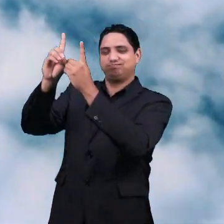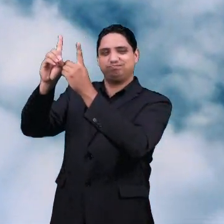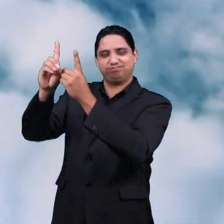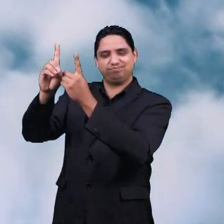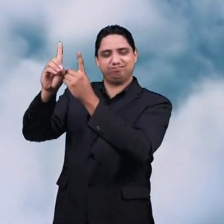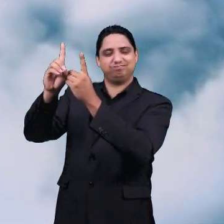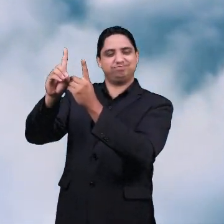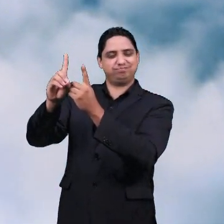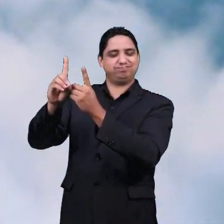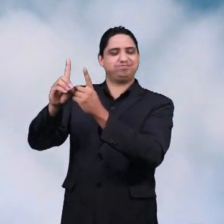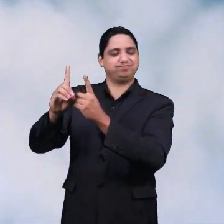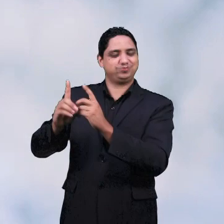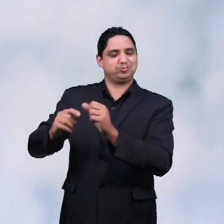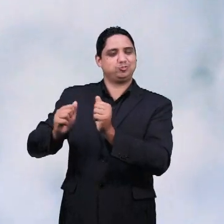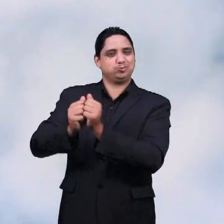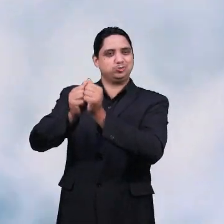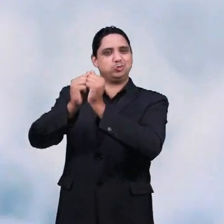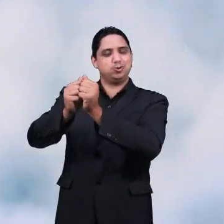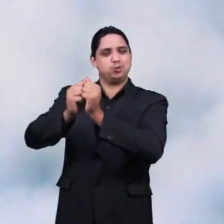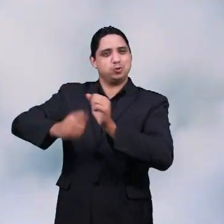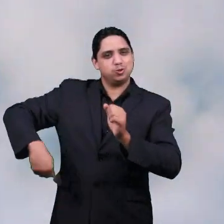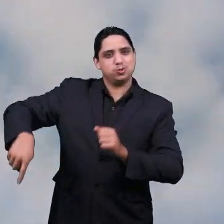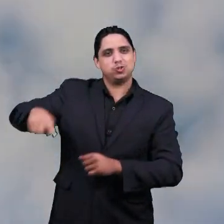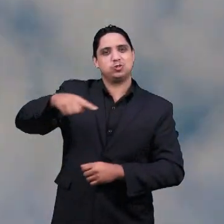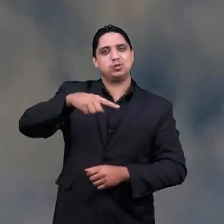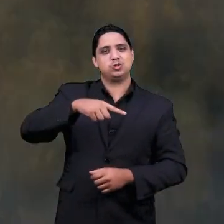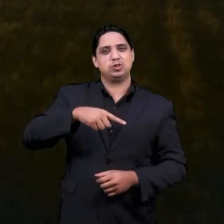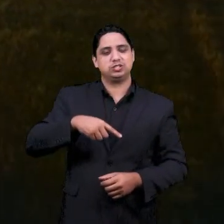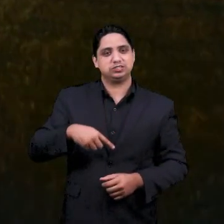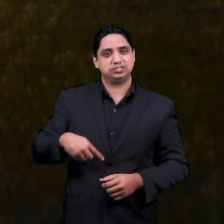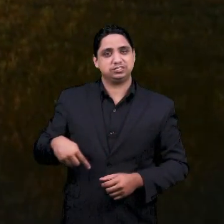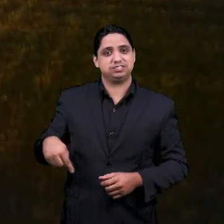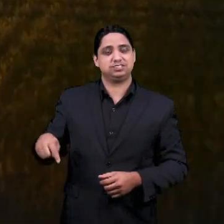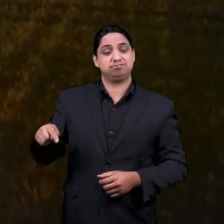чтобы триумфально обитать среди нас.